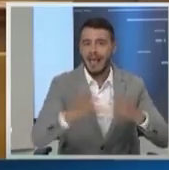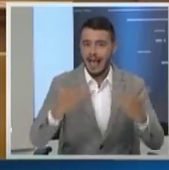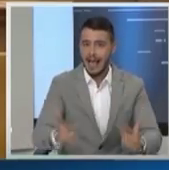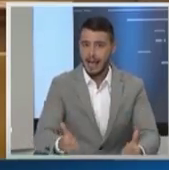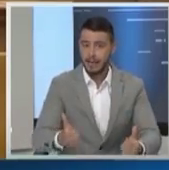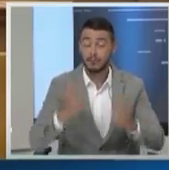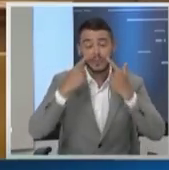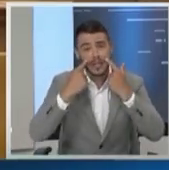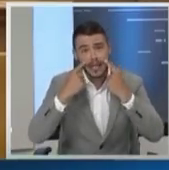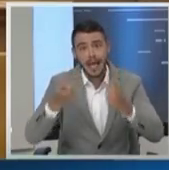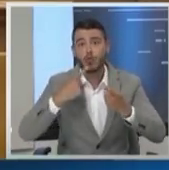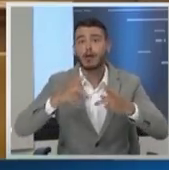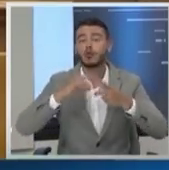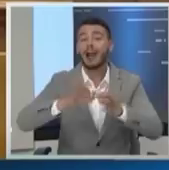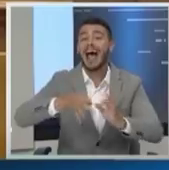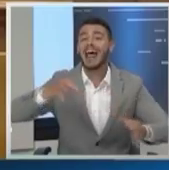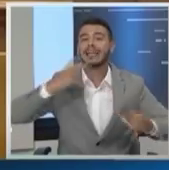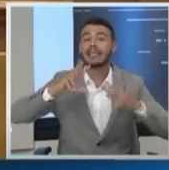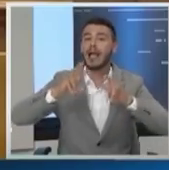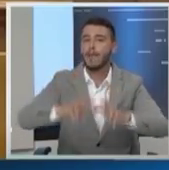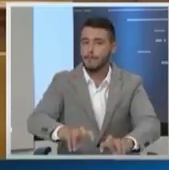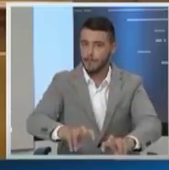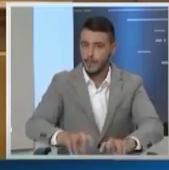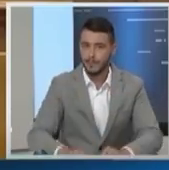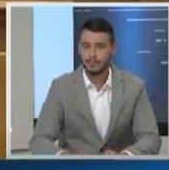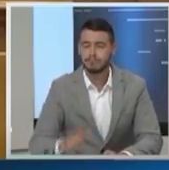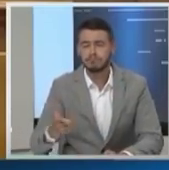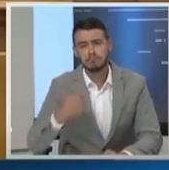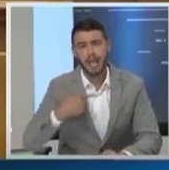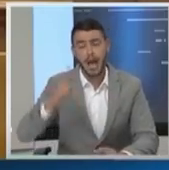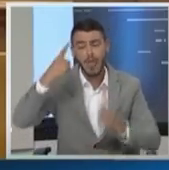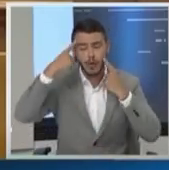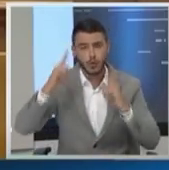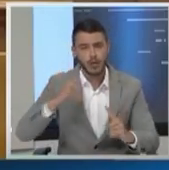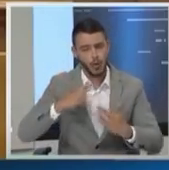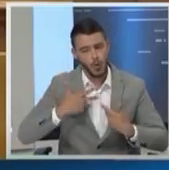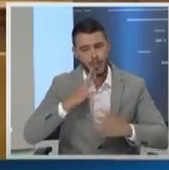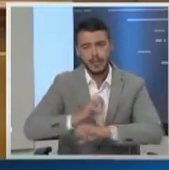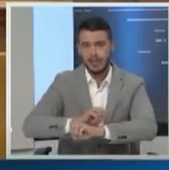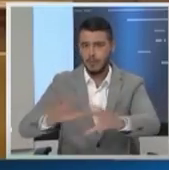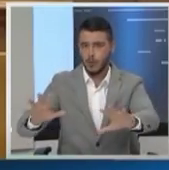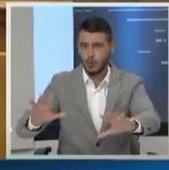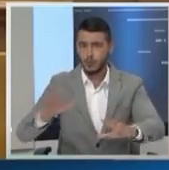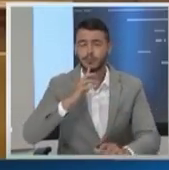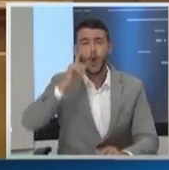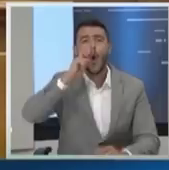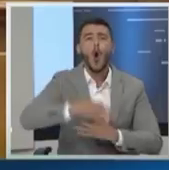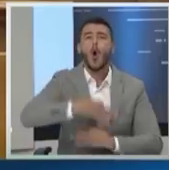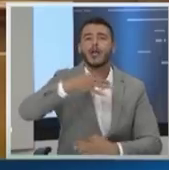Όπως ίσως γνωρίζετε, κύριε Μητσοτάκη, και αν δεν το γνωρίζετε, να σε ενημερώσω εγώ, ο κύριος